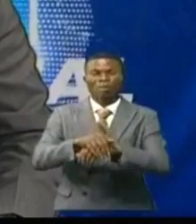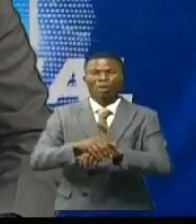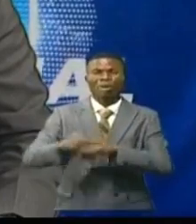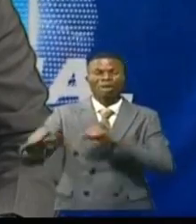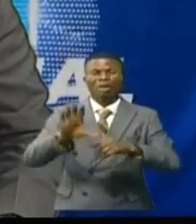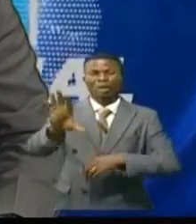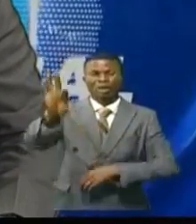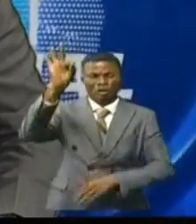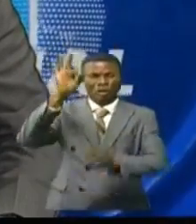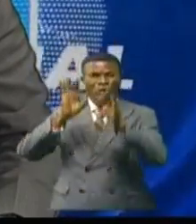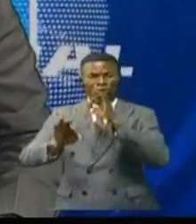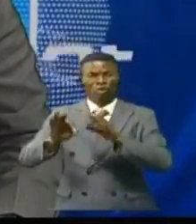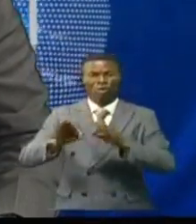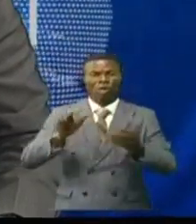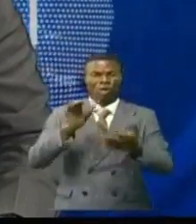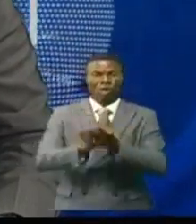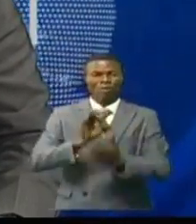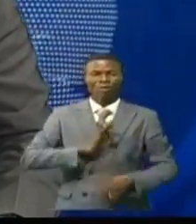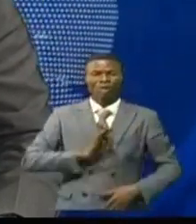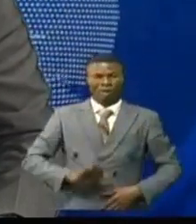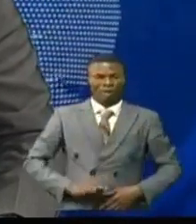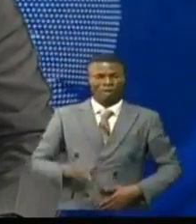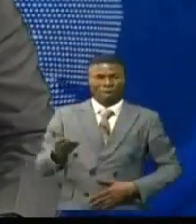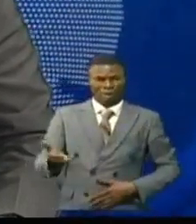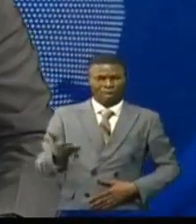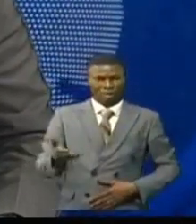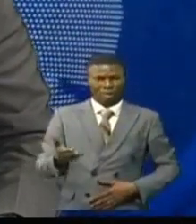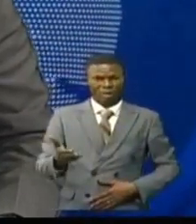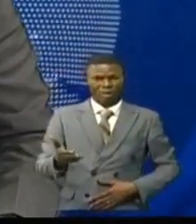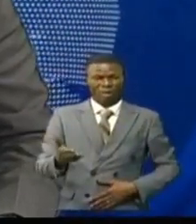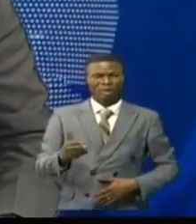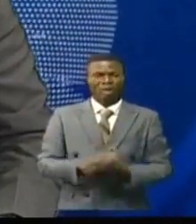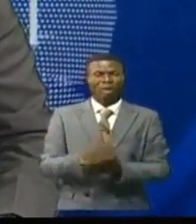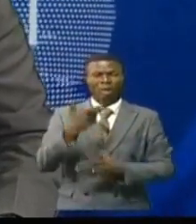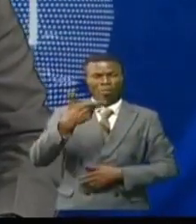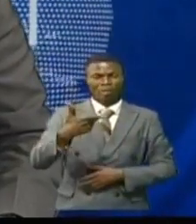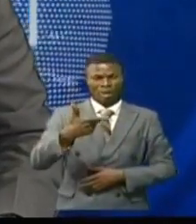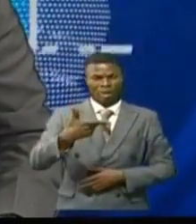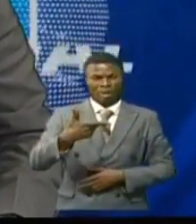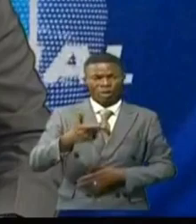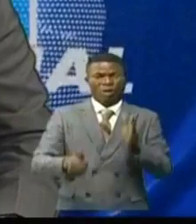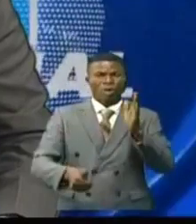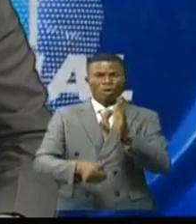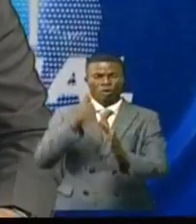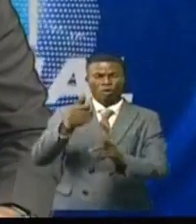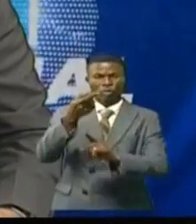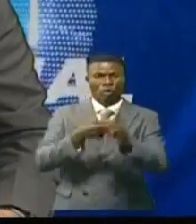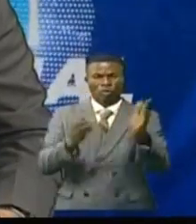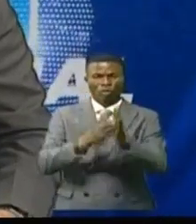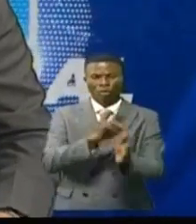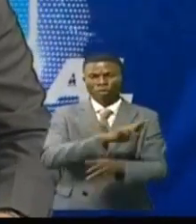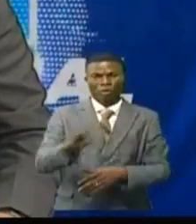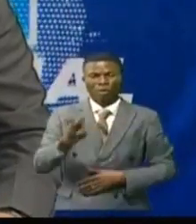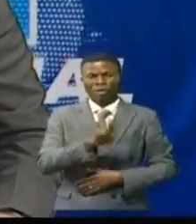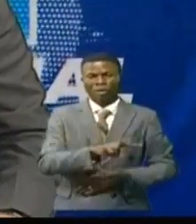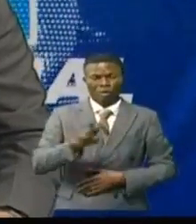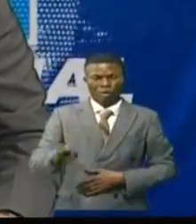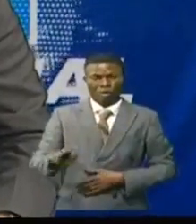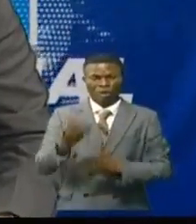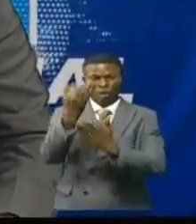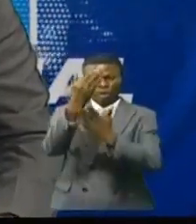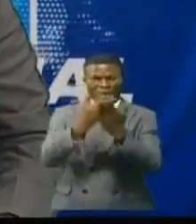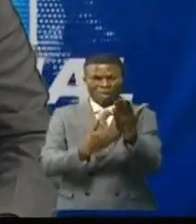excellentia organisé par la Fondation Denise Nyakeru Tshisekedi le mardi 11 octobre 2022. La